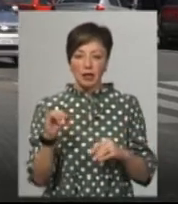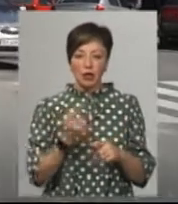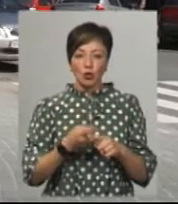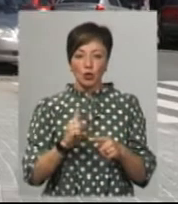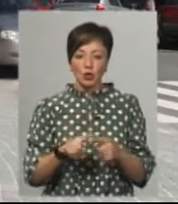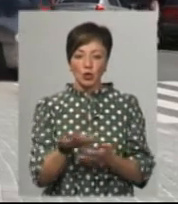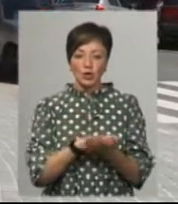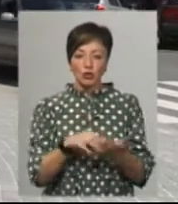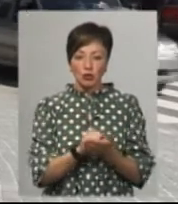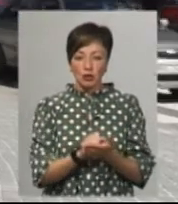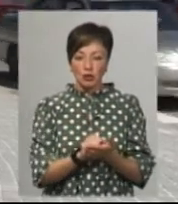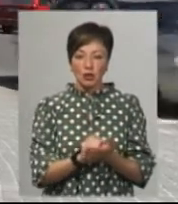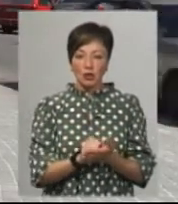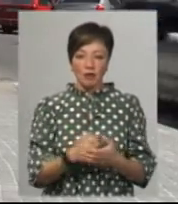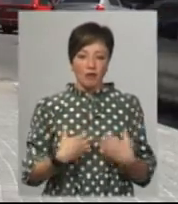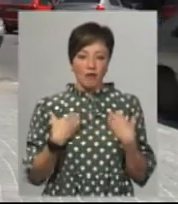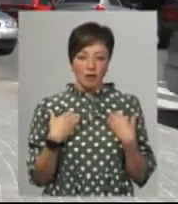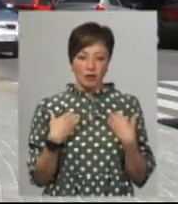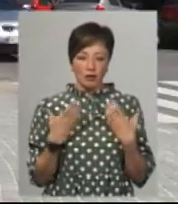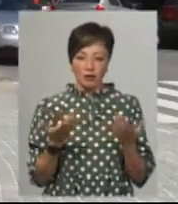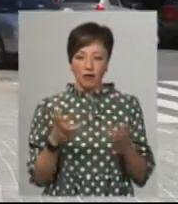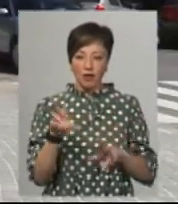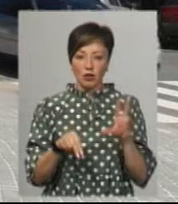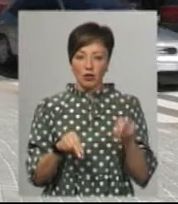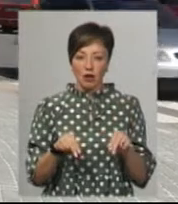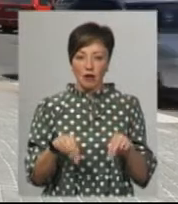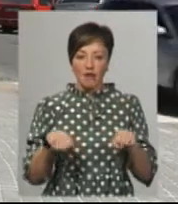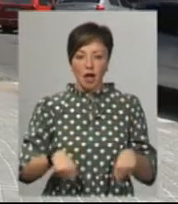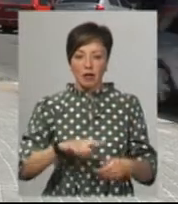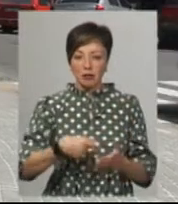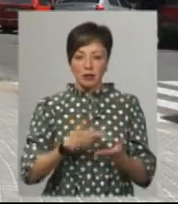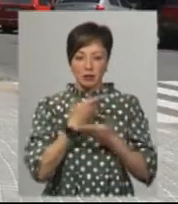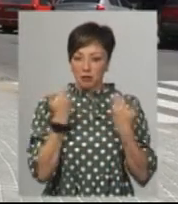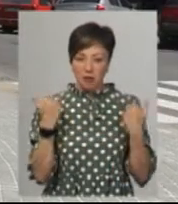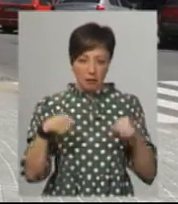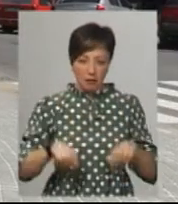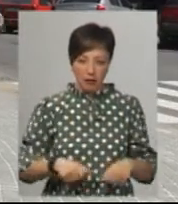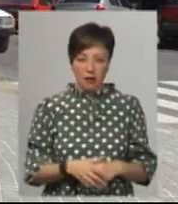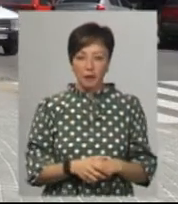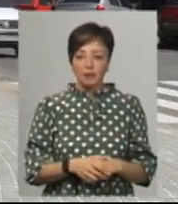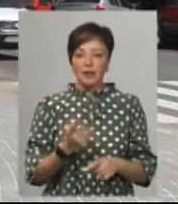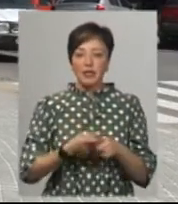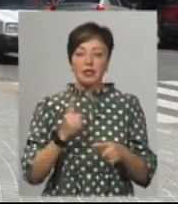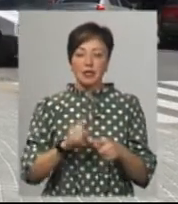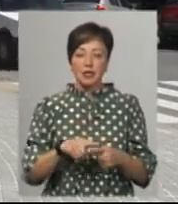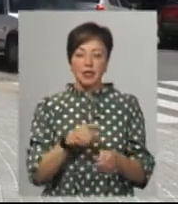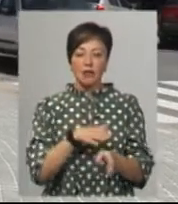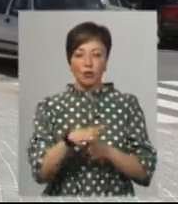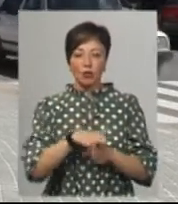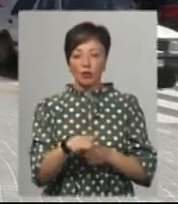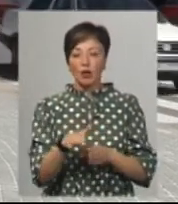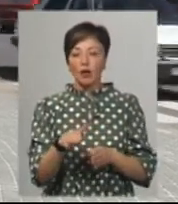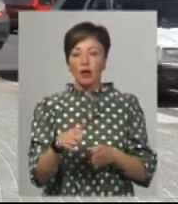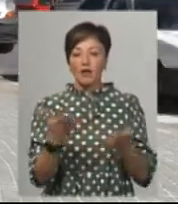тому знищувати їх по-варварськи, вважаю, влада міста не мала права. Тим більше, ці роботи проводилися в